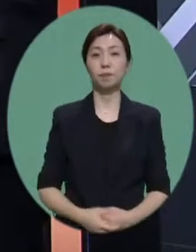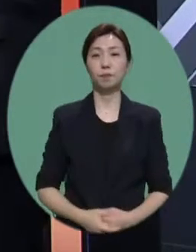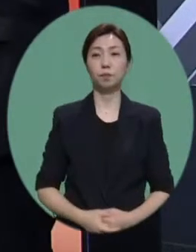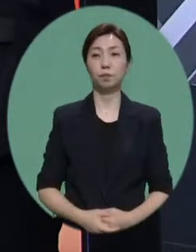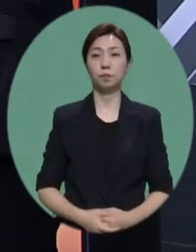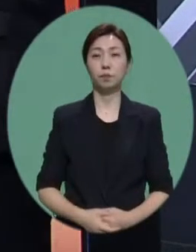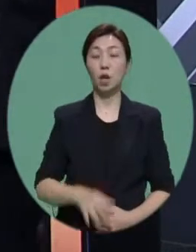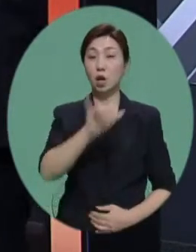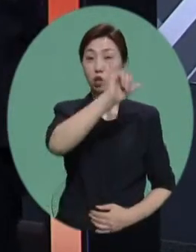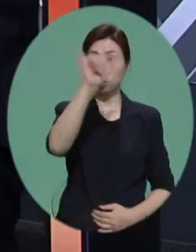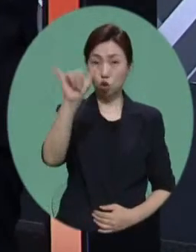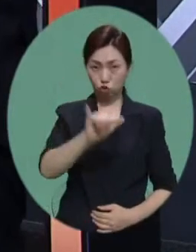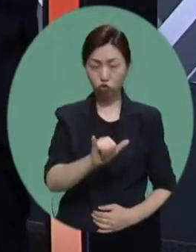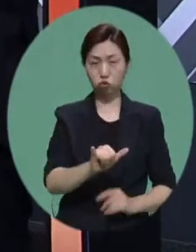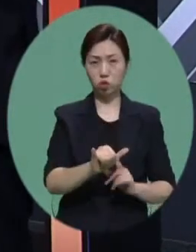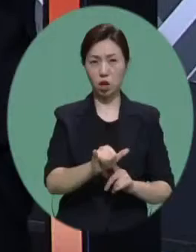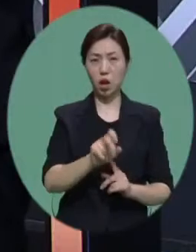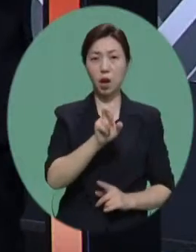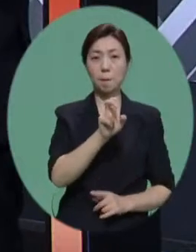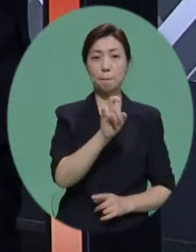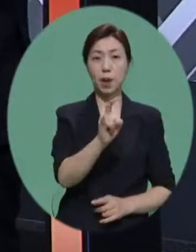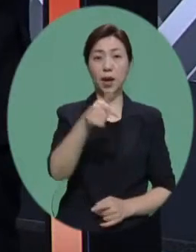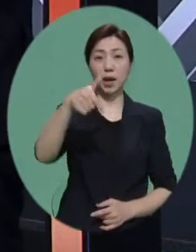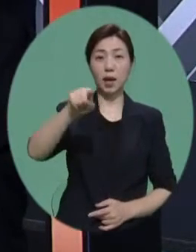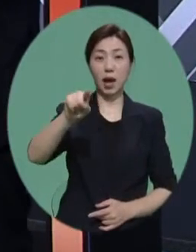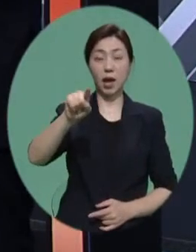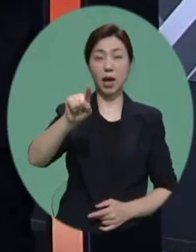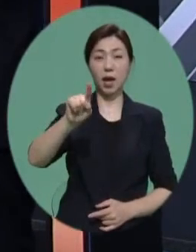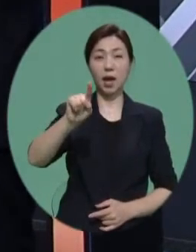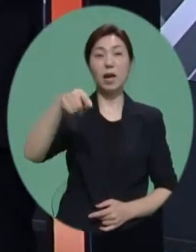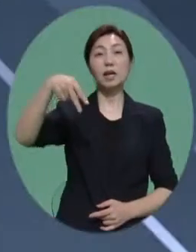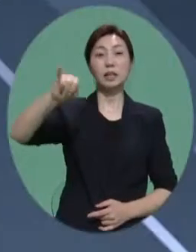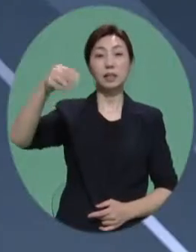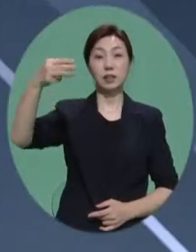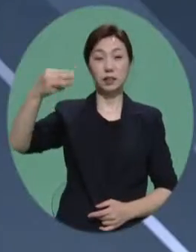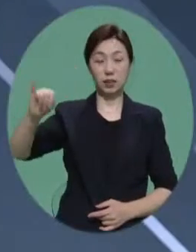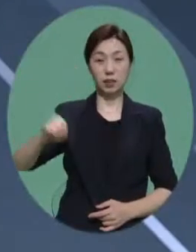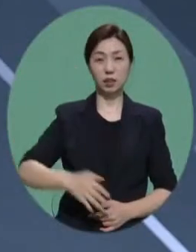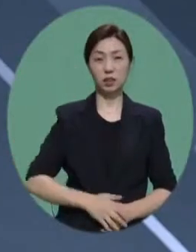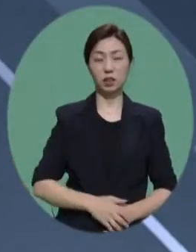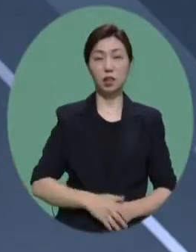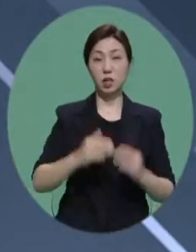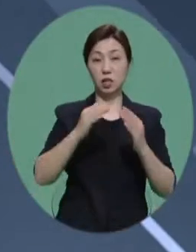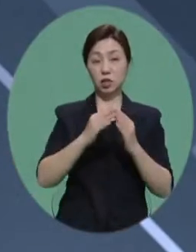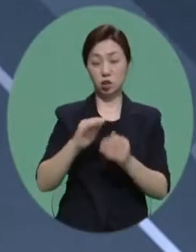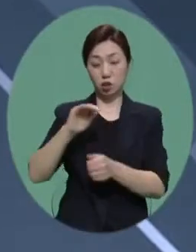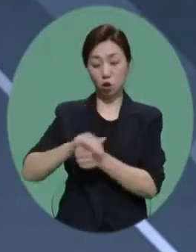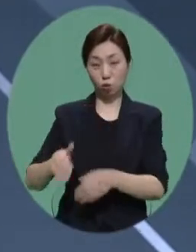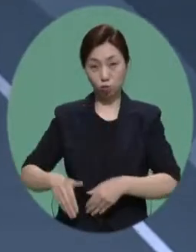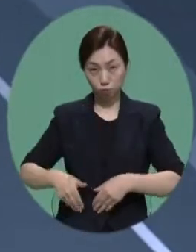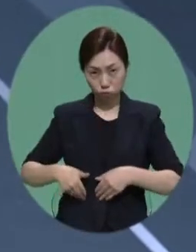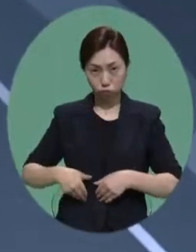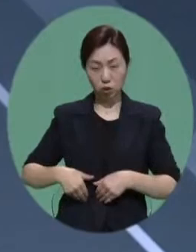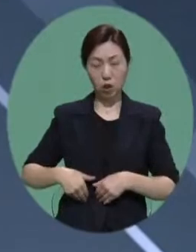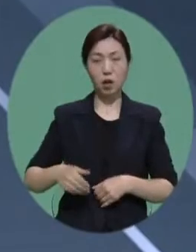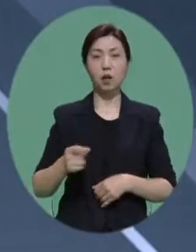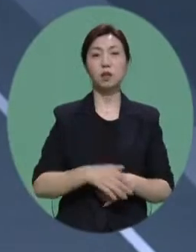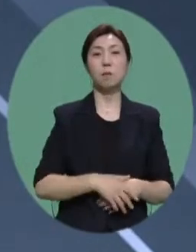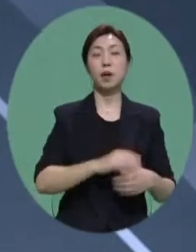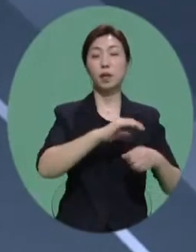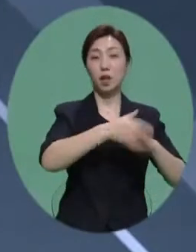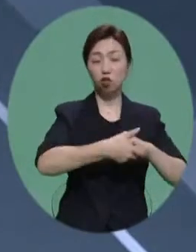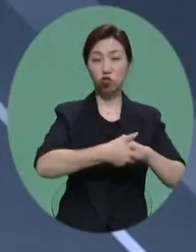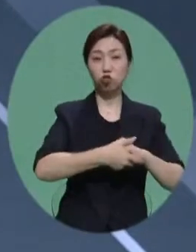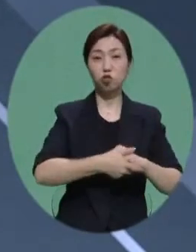메가시티 를 부울경 대구 경북 전남 광주 또 충청권 이렇게 만들고 에 대구 경부